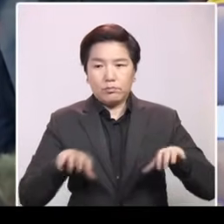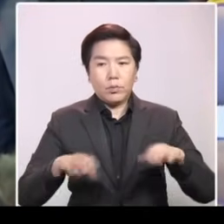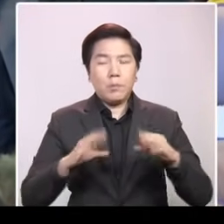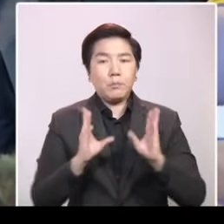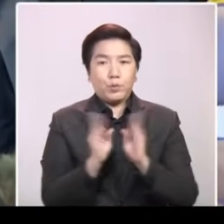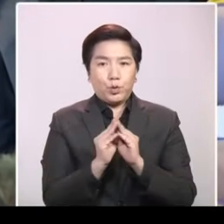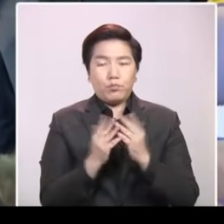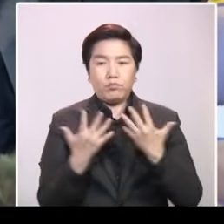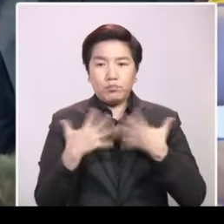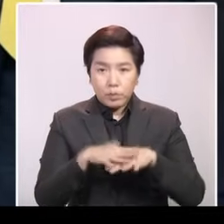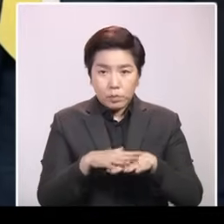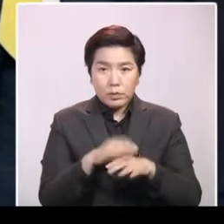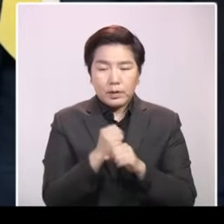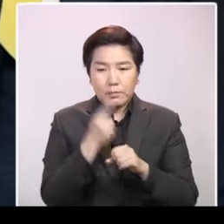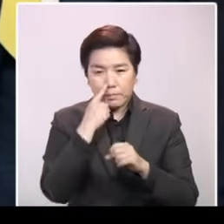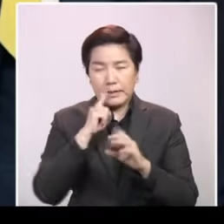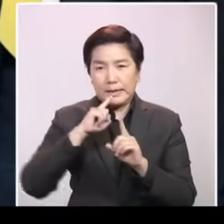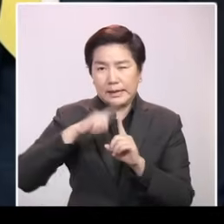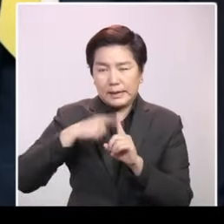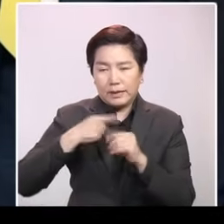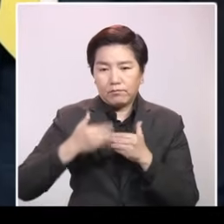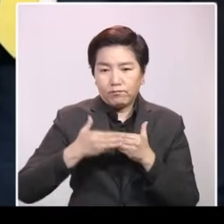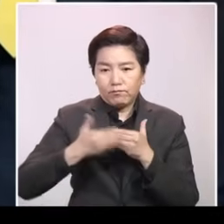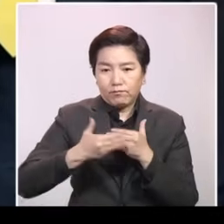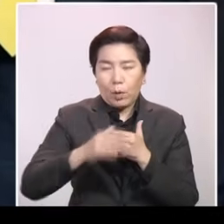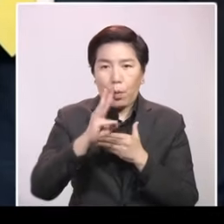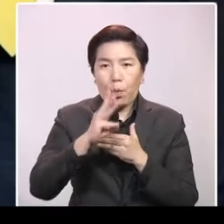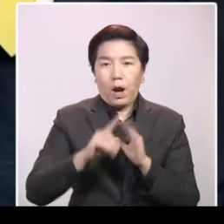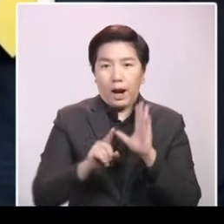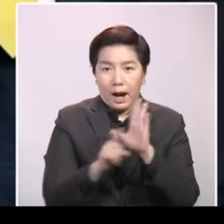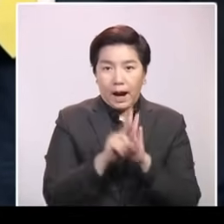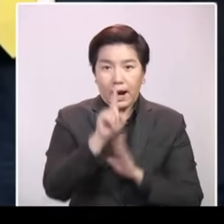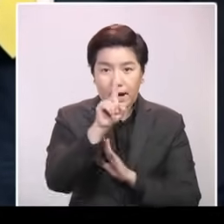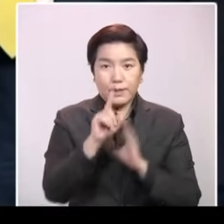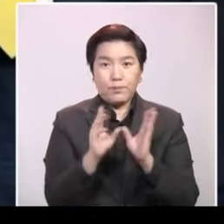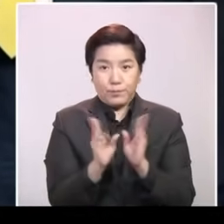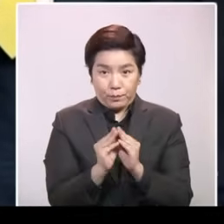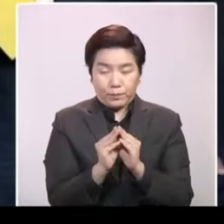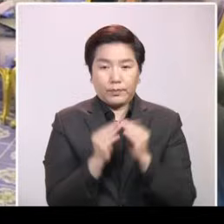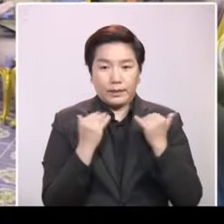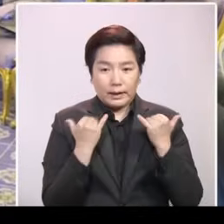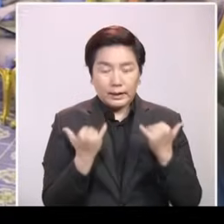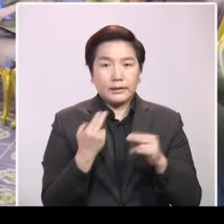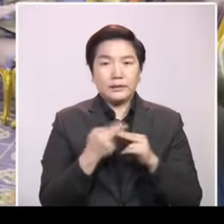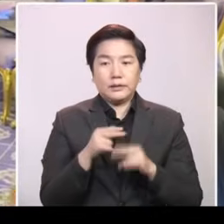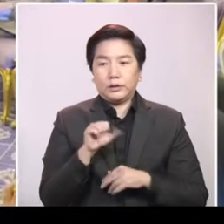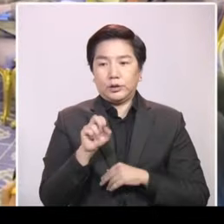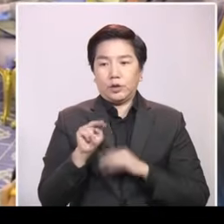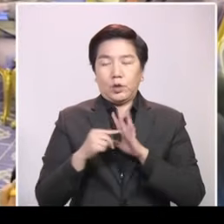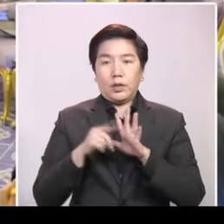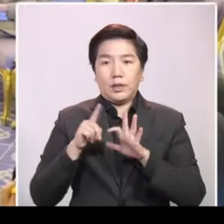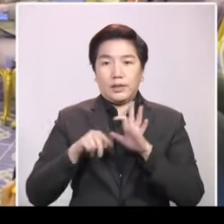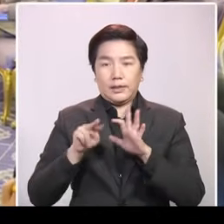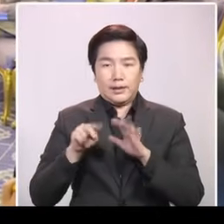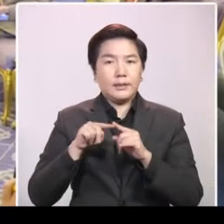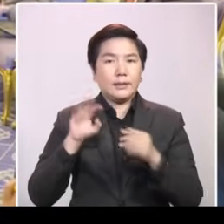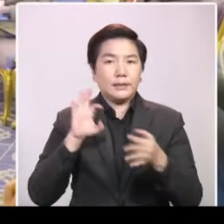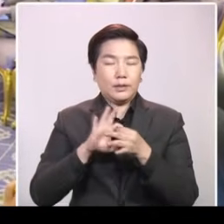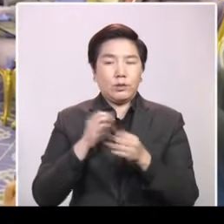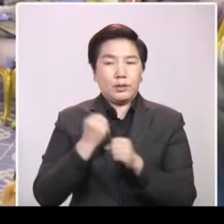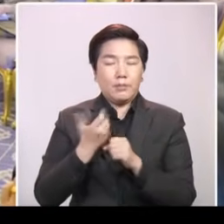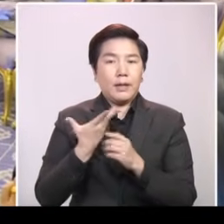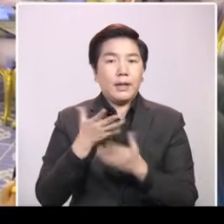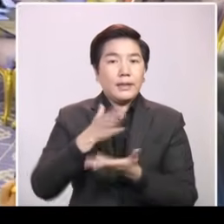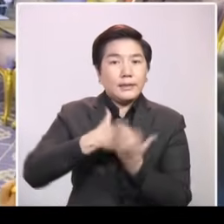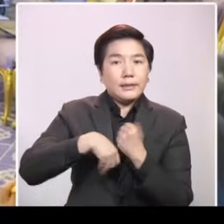ประชุมกันหารือกันใน 6เดือนก็ประชุมกันครั้งหนึ่งนะคะโดยทั้งนี้นายสนั่นได้นำเสนอมาตรการกระตุ้นเศรษฐกิจใน